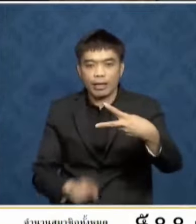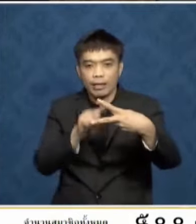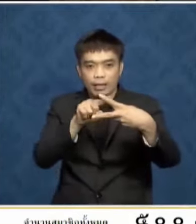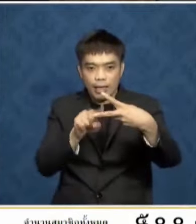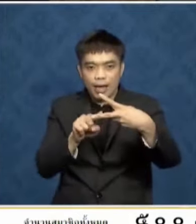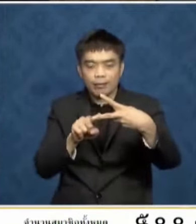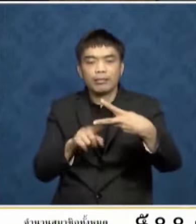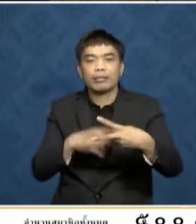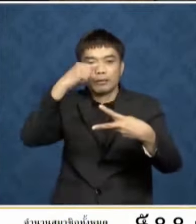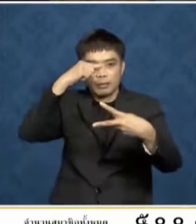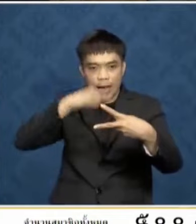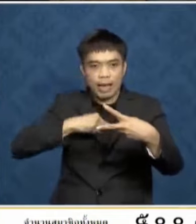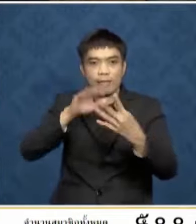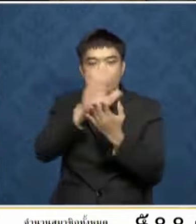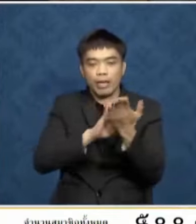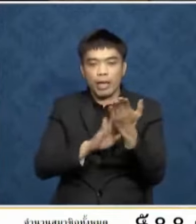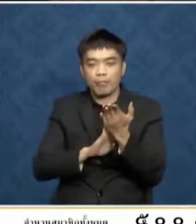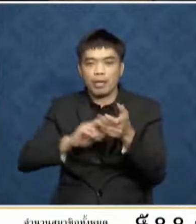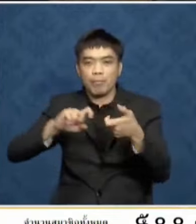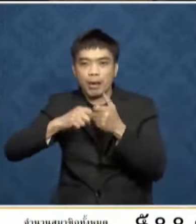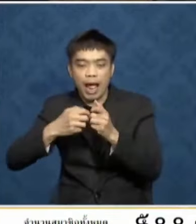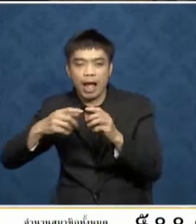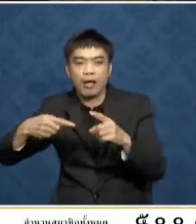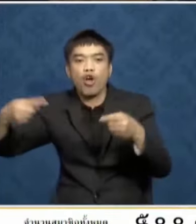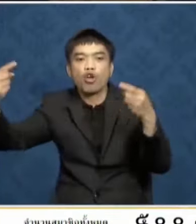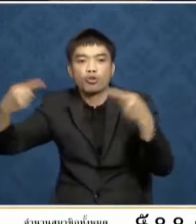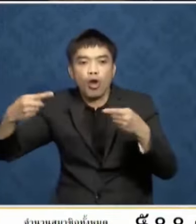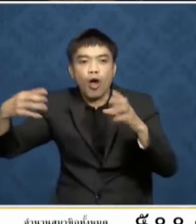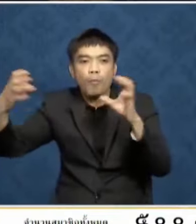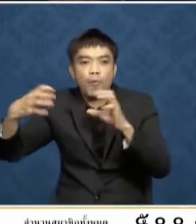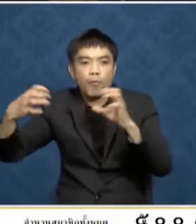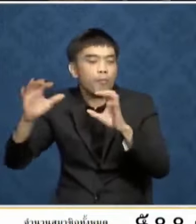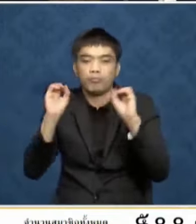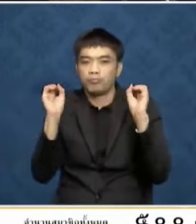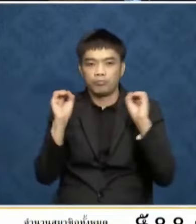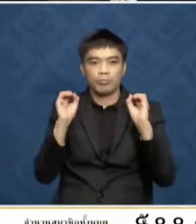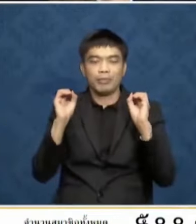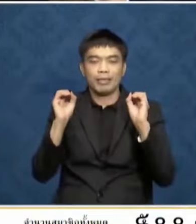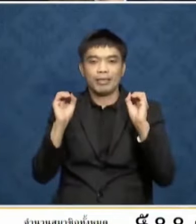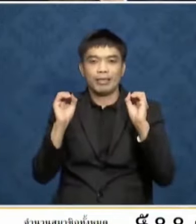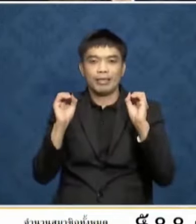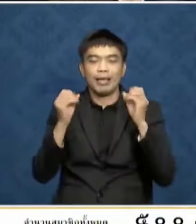เป็คู่ขัดแยงโยตรงและไม่มอัไหนทประเทศไยเสีงต้องได้รผลกระทบโยตรงเลย